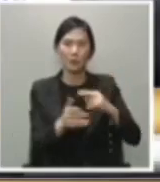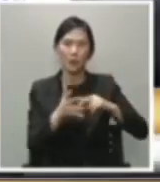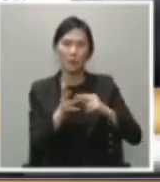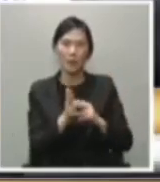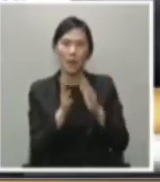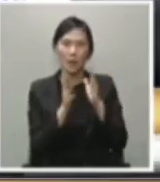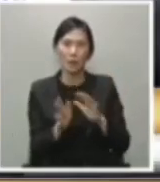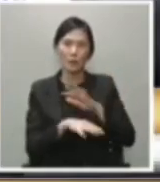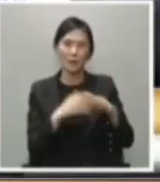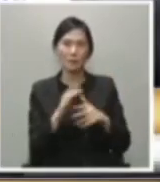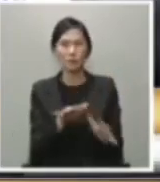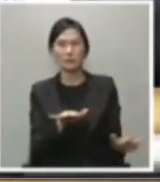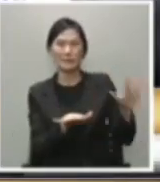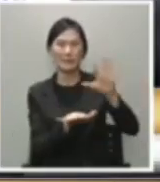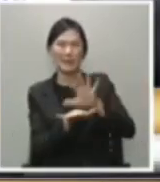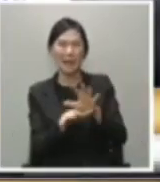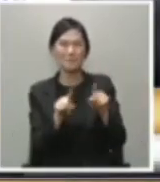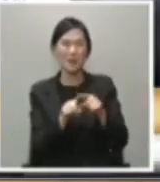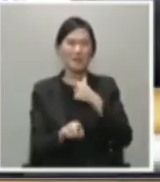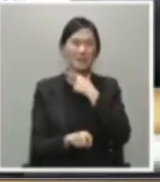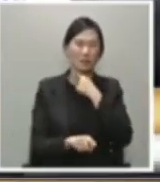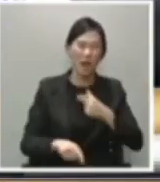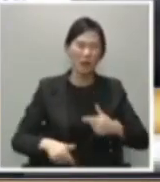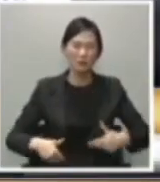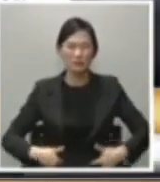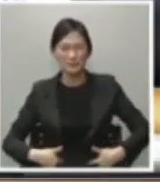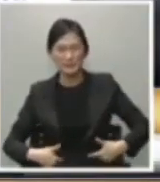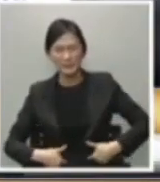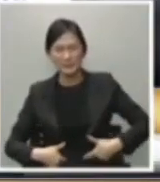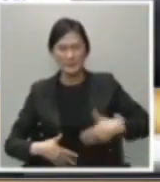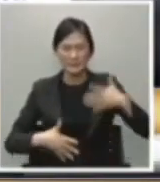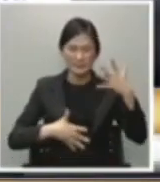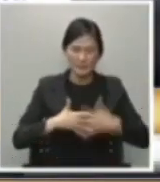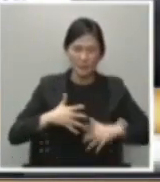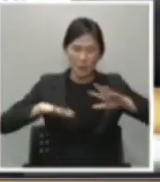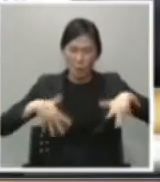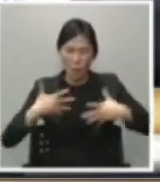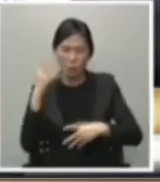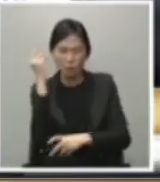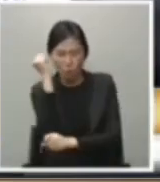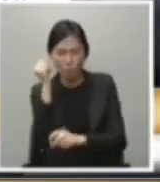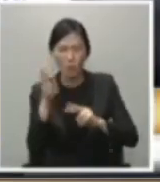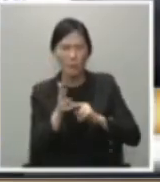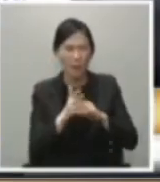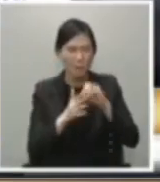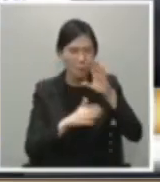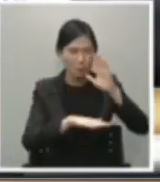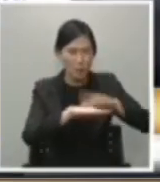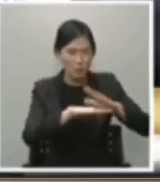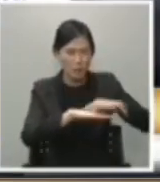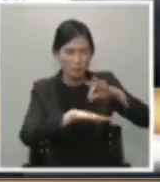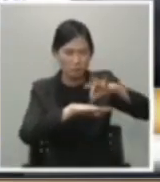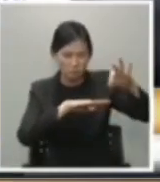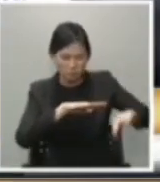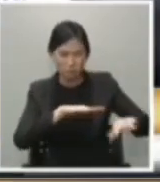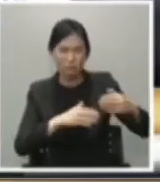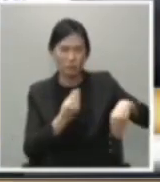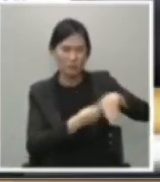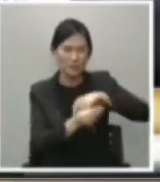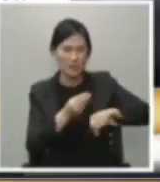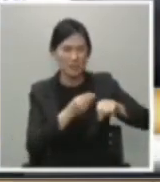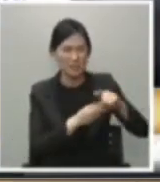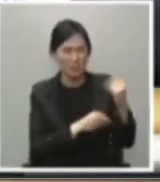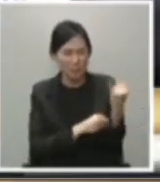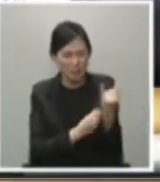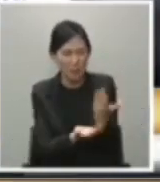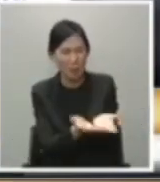ครับร้อนครับลำบากครับทุกยากครับเขาบอกว่าท่านต้องลงจากรถได้แล้วนะครับเศรษฐกิจแย่ครับคร